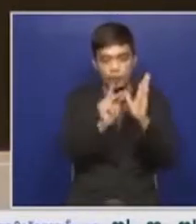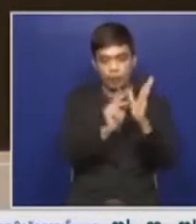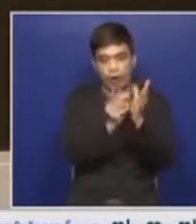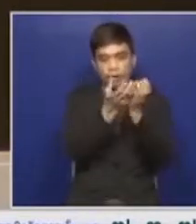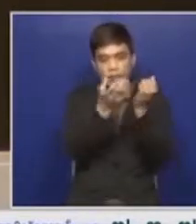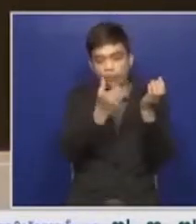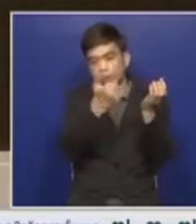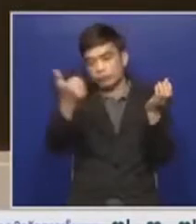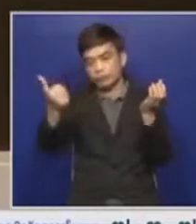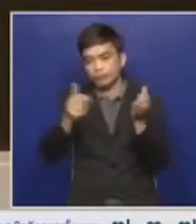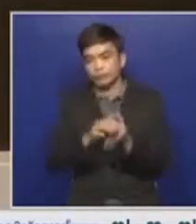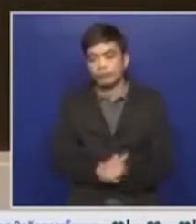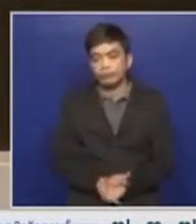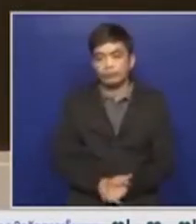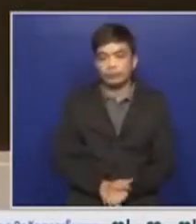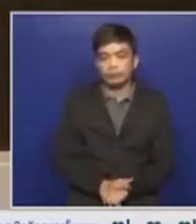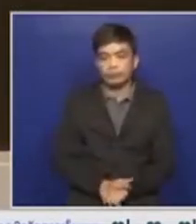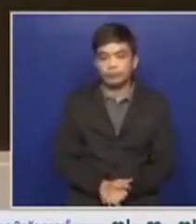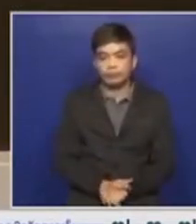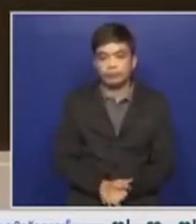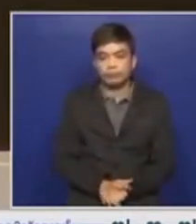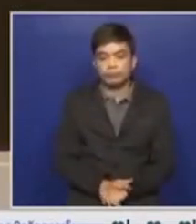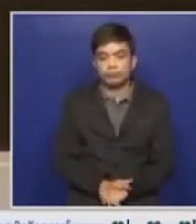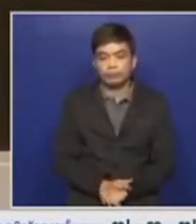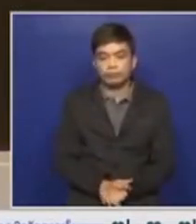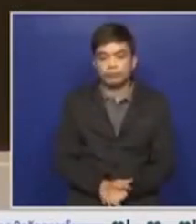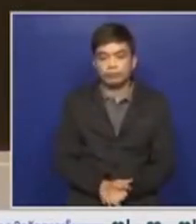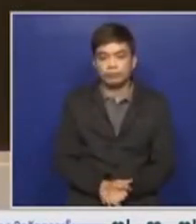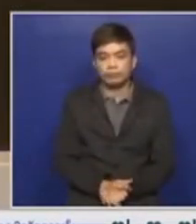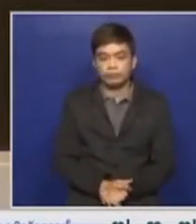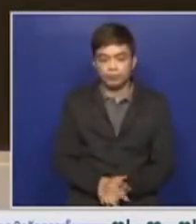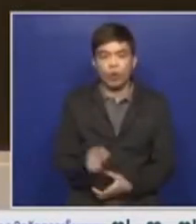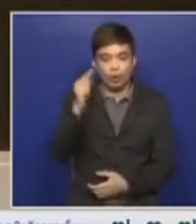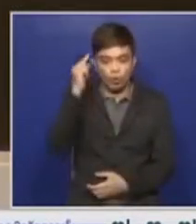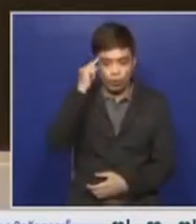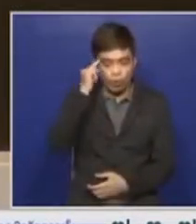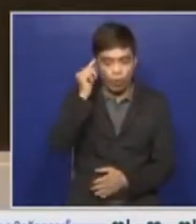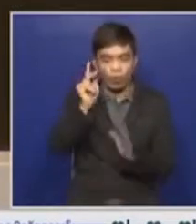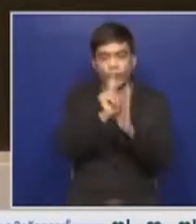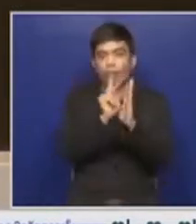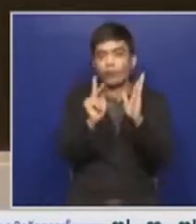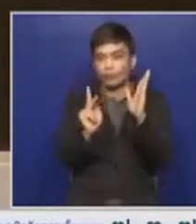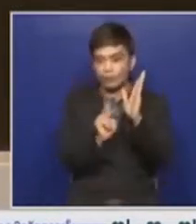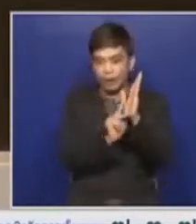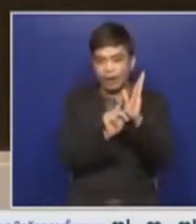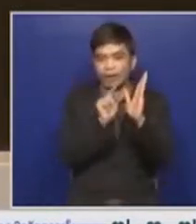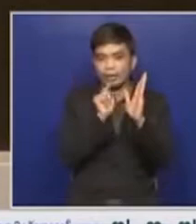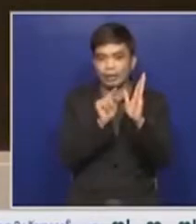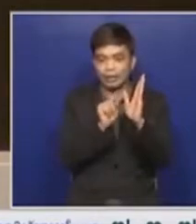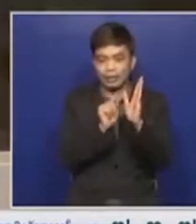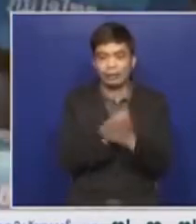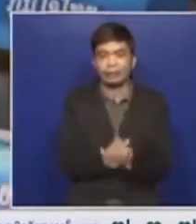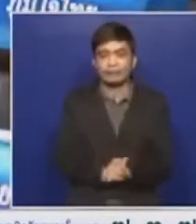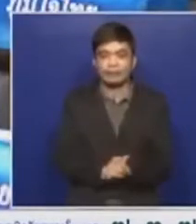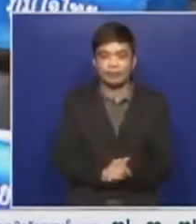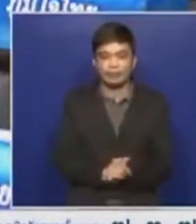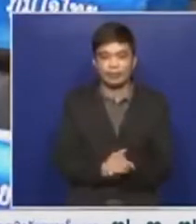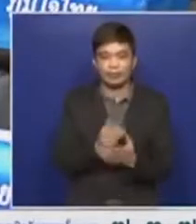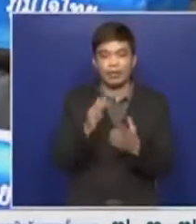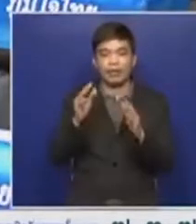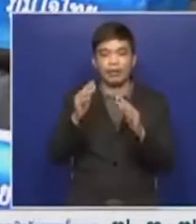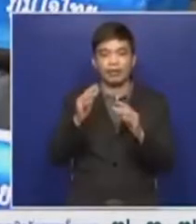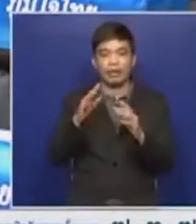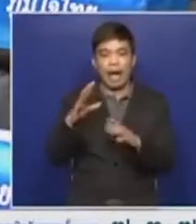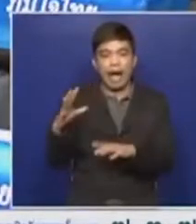เรื่องกันดีกว่านะครับกับพนักงานพวกเขารู้ว่ากฎหมายที่ออกมานั้นได้เพิ่มพูนและ